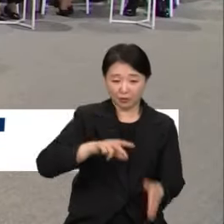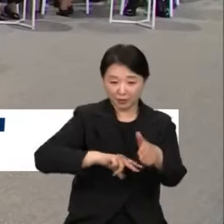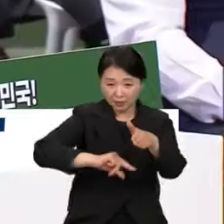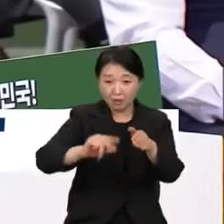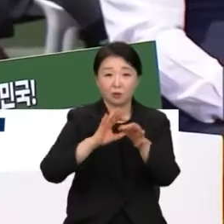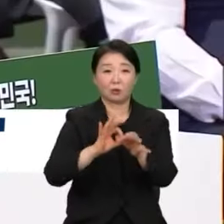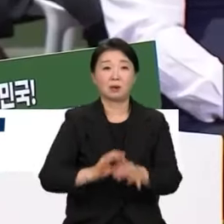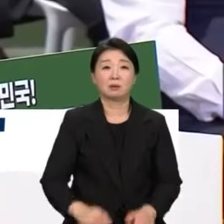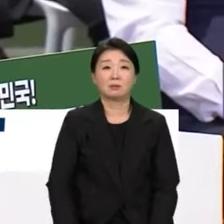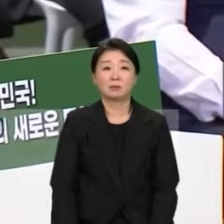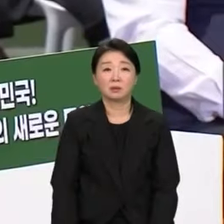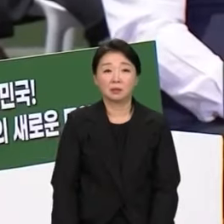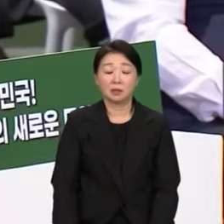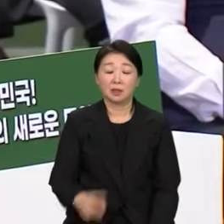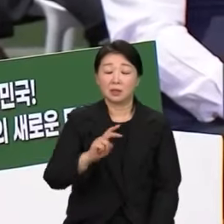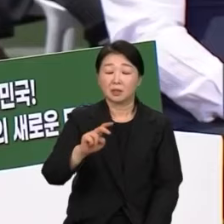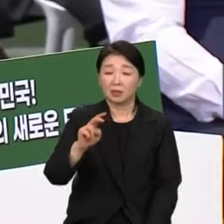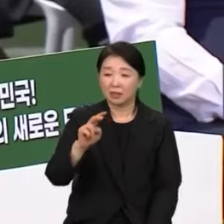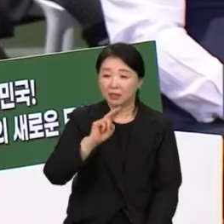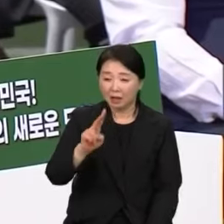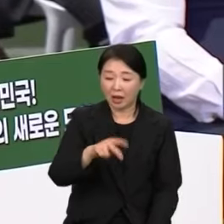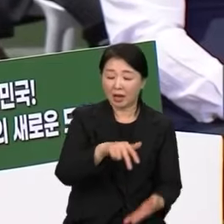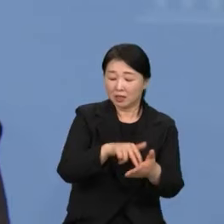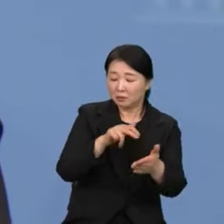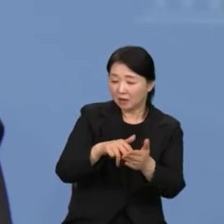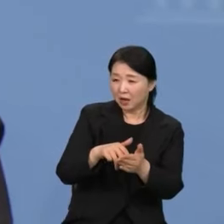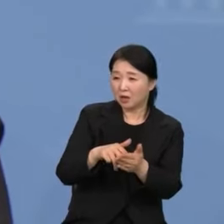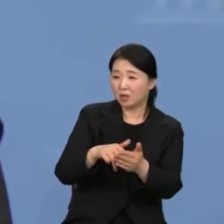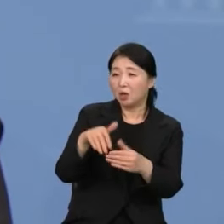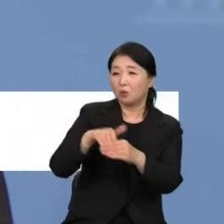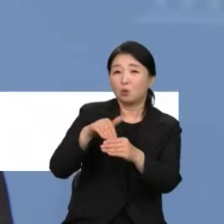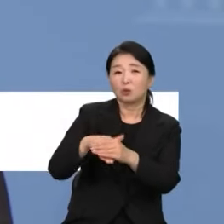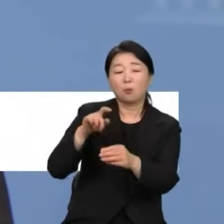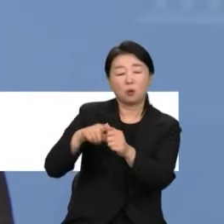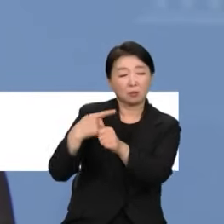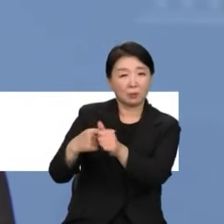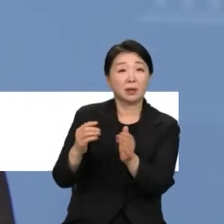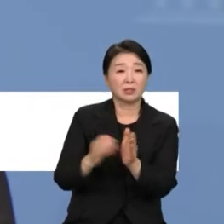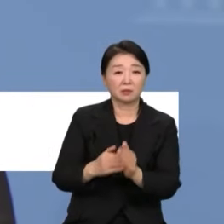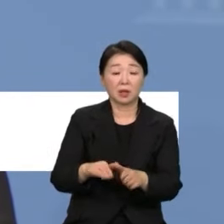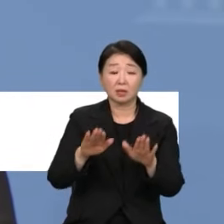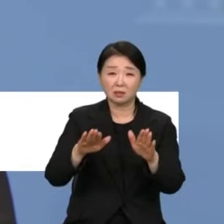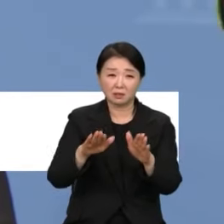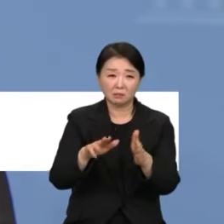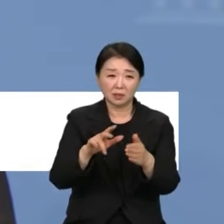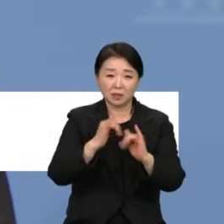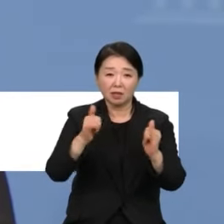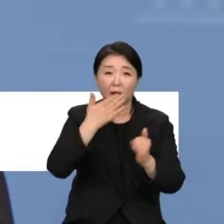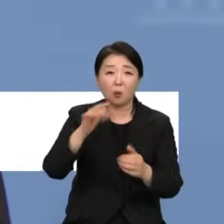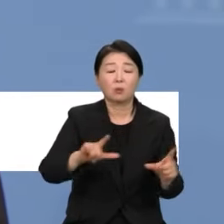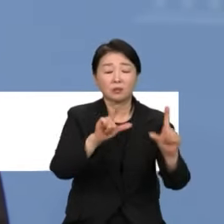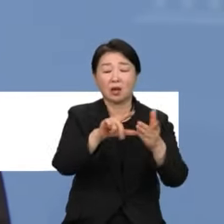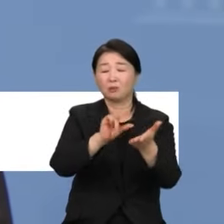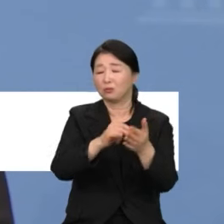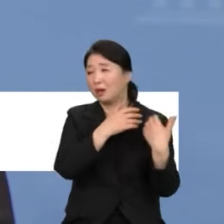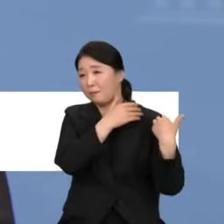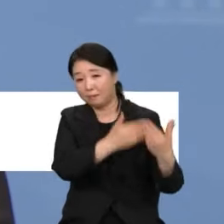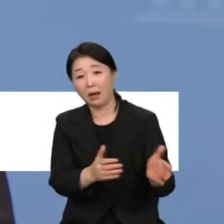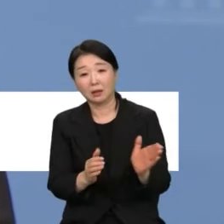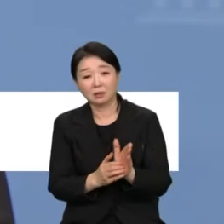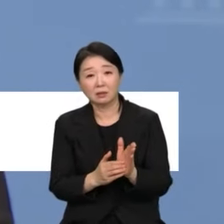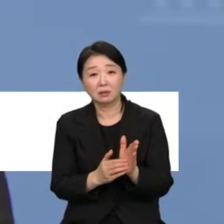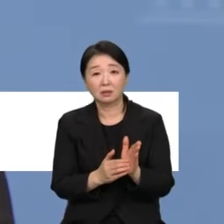야권에선 총선용이란 비판의 목소리가 나왔습니다. 정작 다뤄야 할 시급한 민생 문제는 외면하고